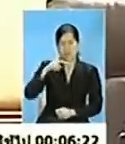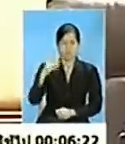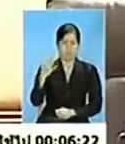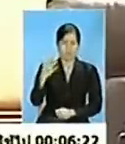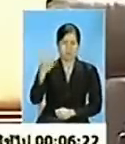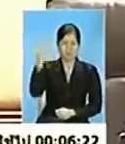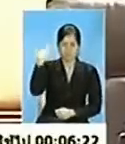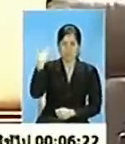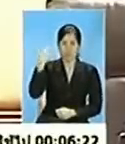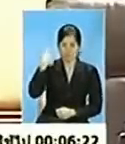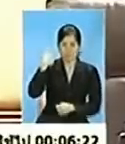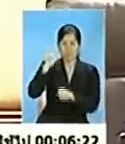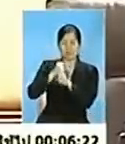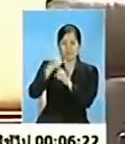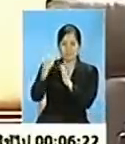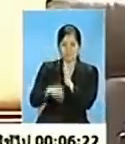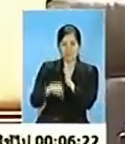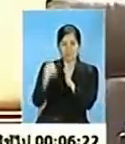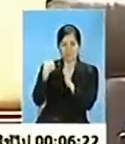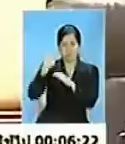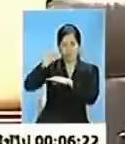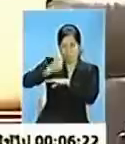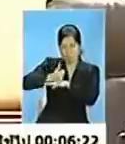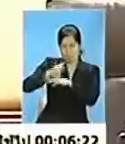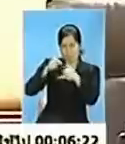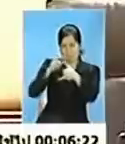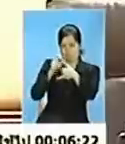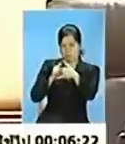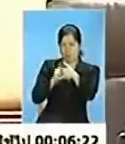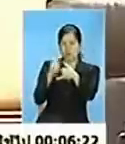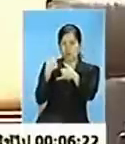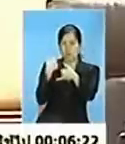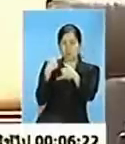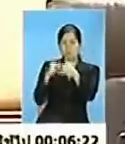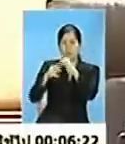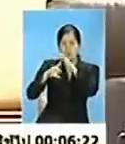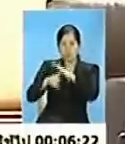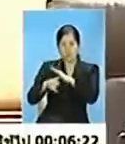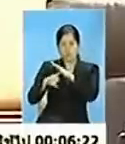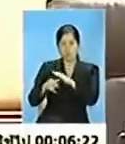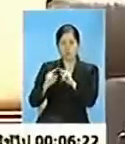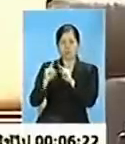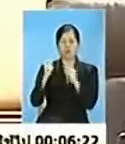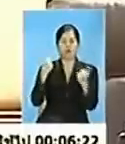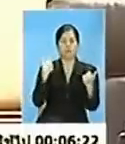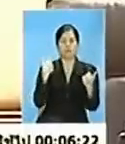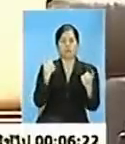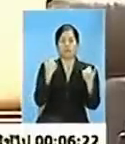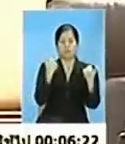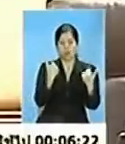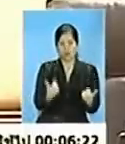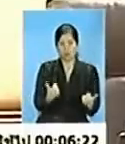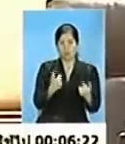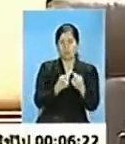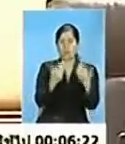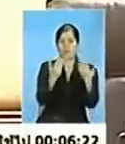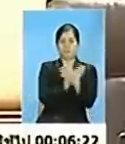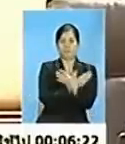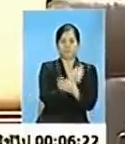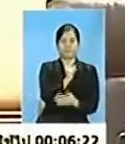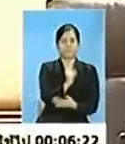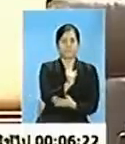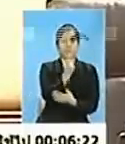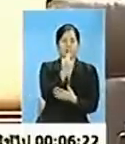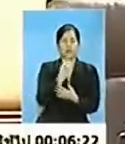นมีนายจ้างเนี่ยข่มขู่คุกคามแต่ปัจจุบันเราให้สิทธิพนักท่านยิ่งรักชินวัตรมอบหมายผ